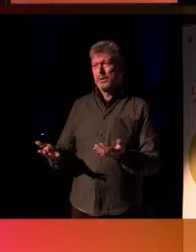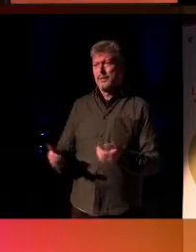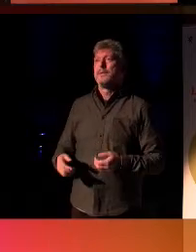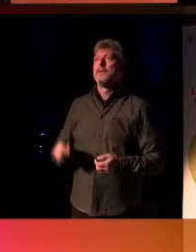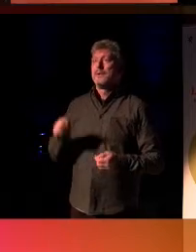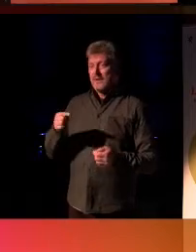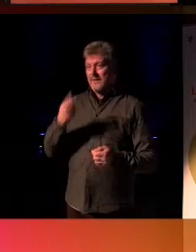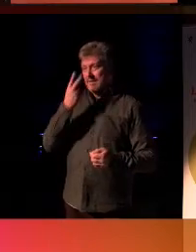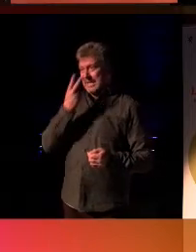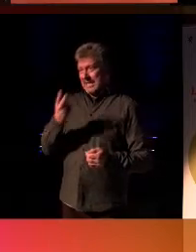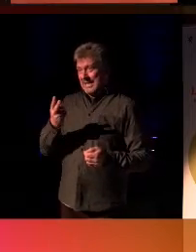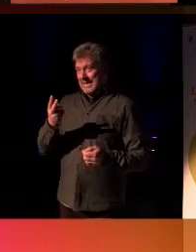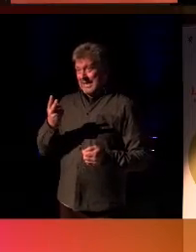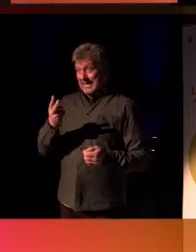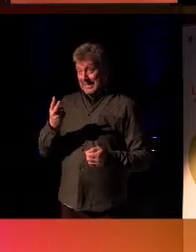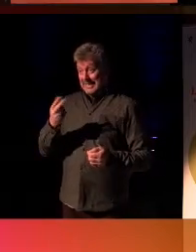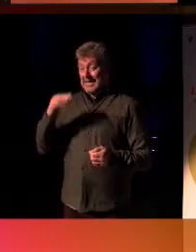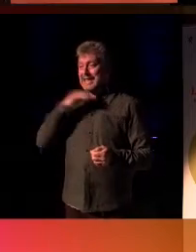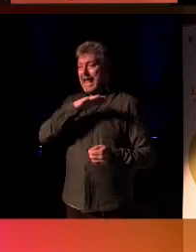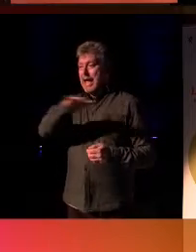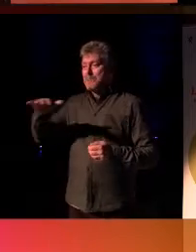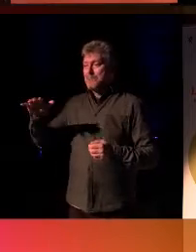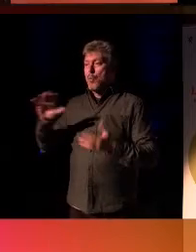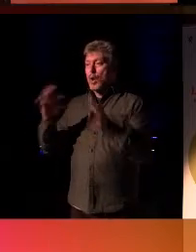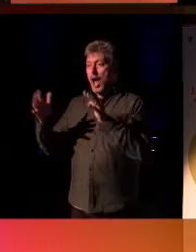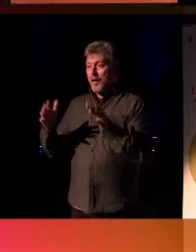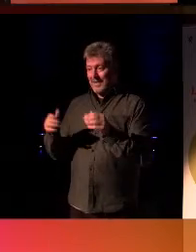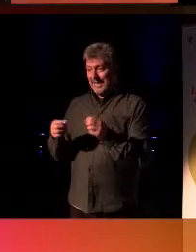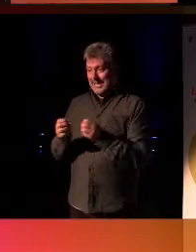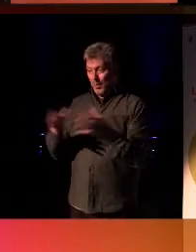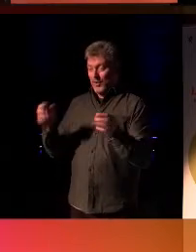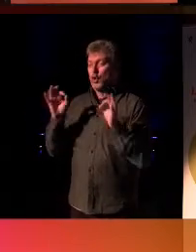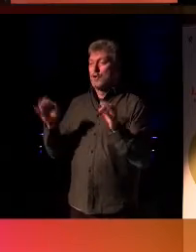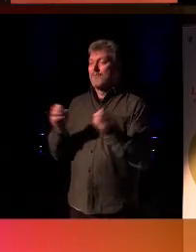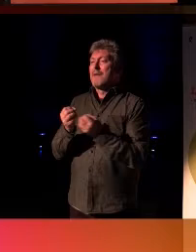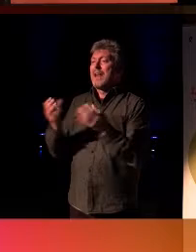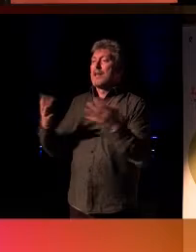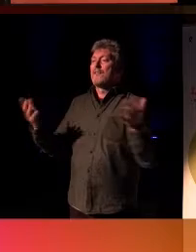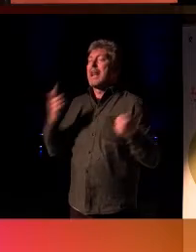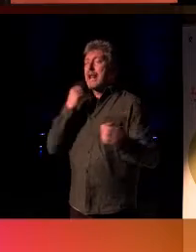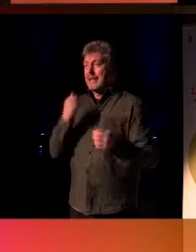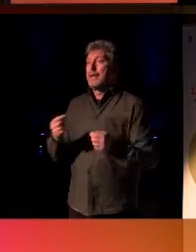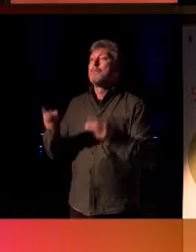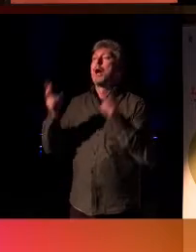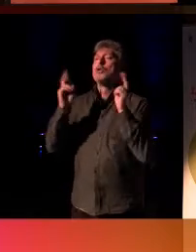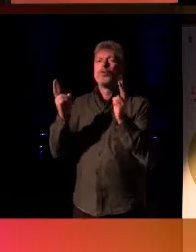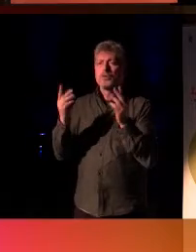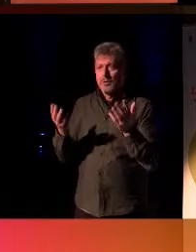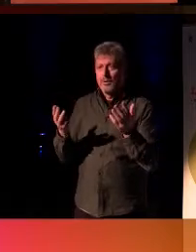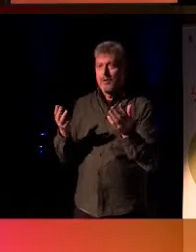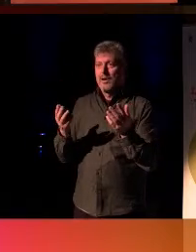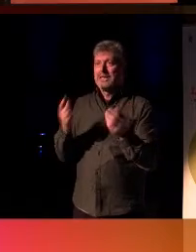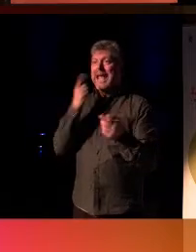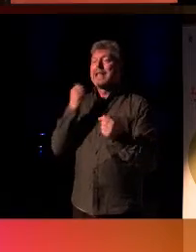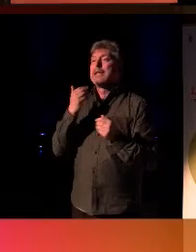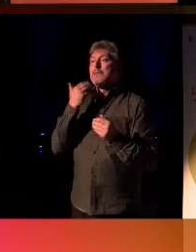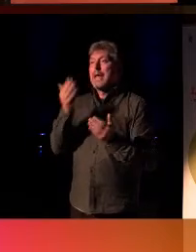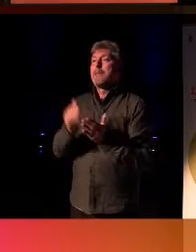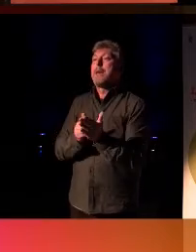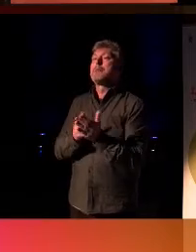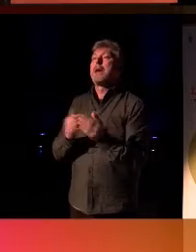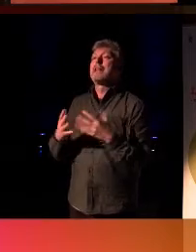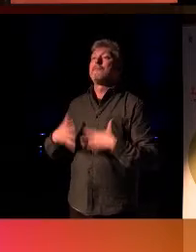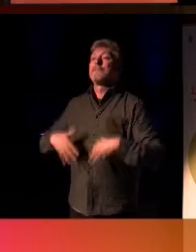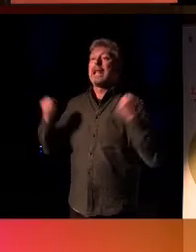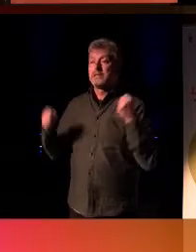Den demografiske utviklingen er tydelig. Vi blir flere eldre. Men vi blir også friskere eldre. Og det er verdt å merke